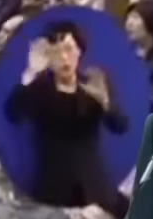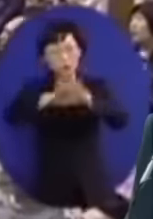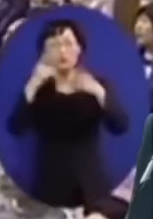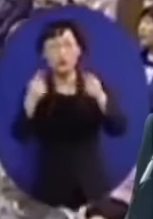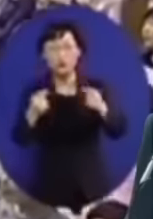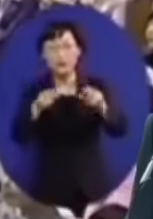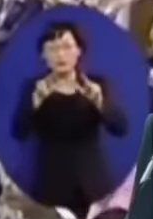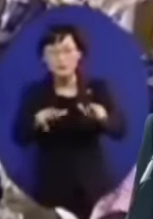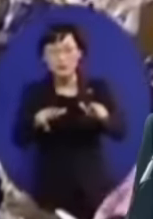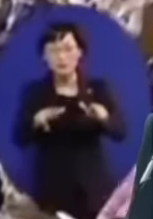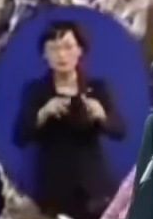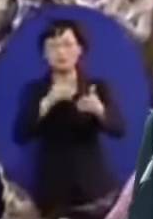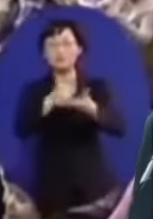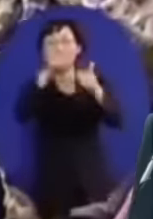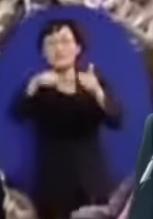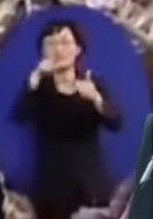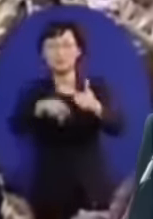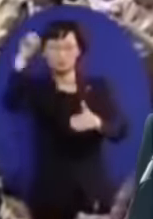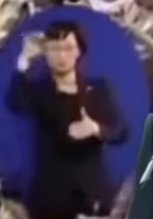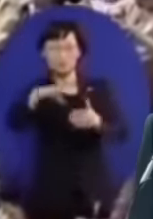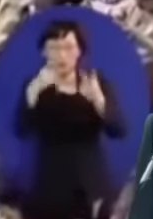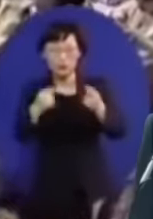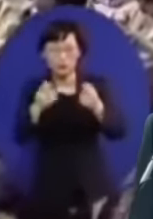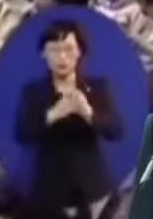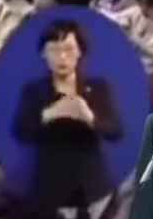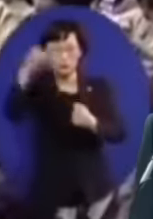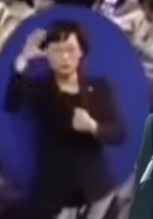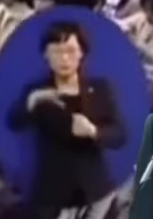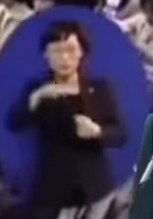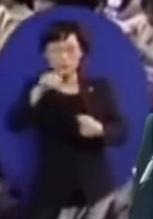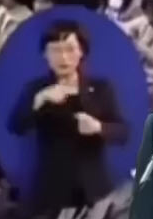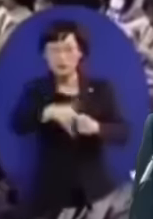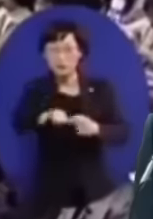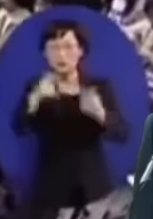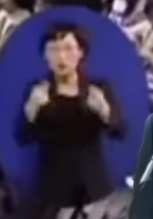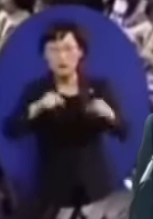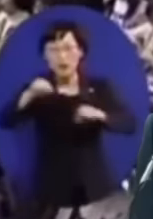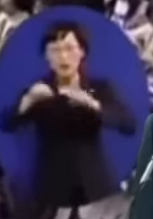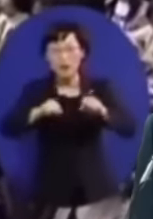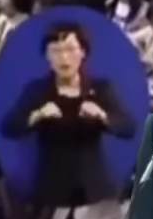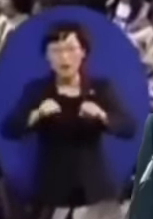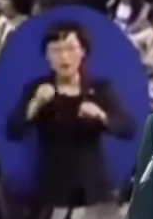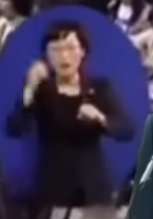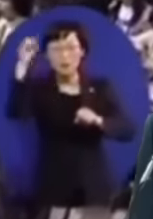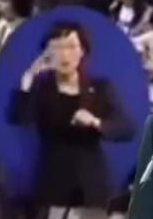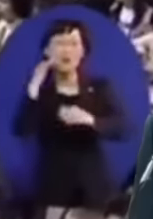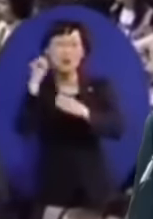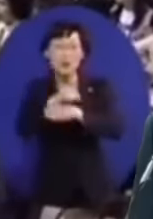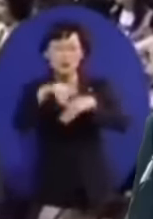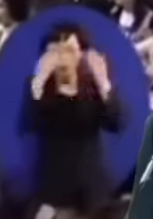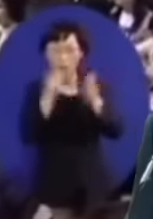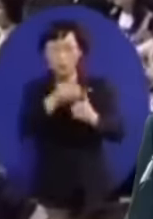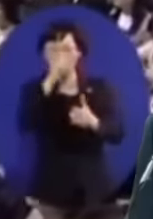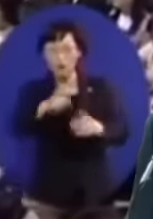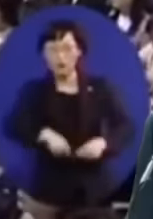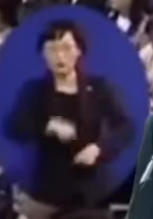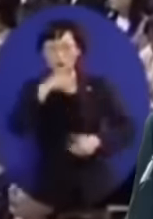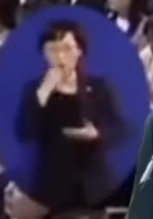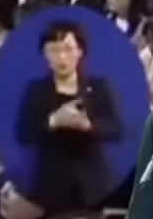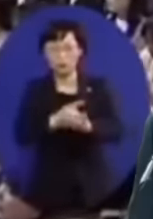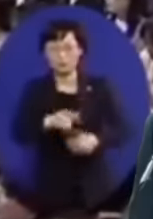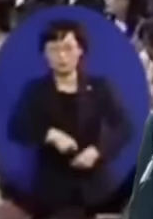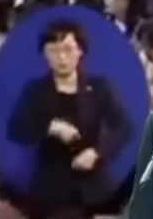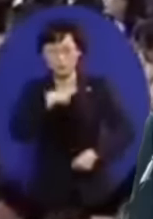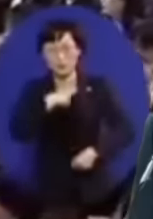안에서 빛이라. 빛의 자녀들처럼 행하라. 빛의 열매는 모든 착함과 의로움과 진실함에 인하니라고 말한